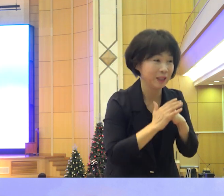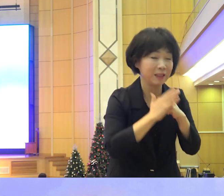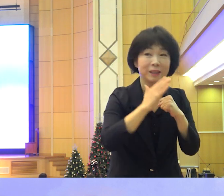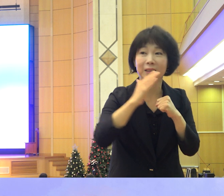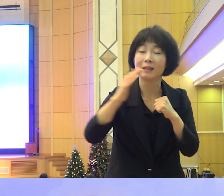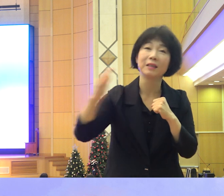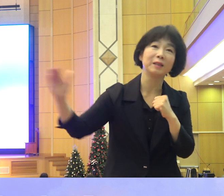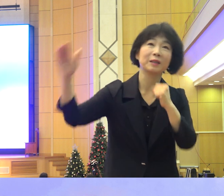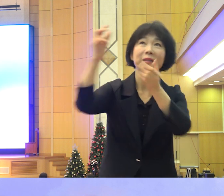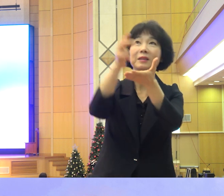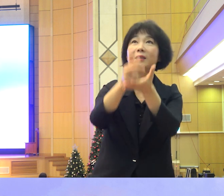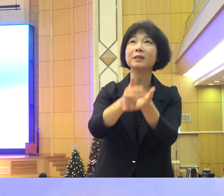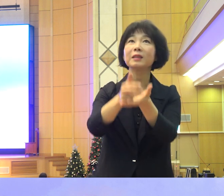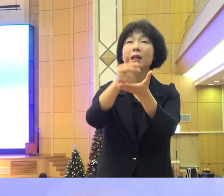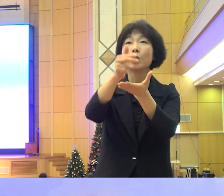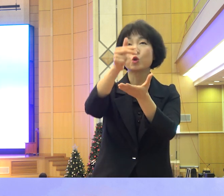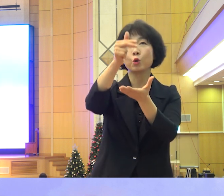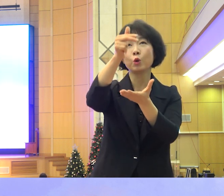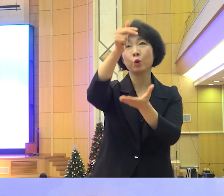찬양하오니